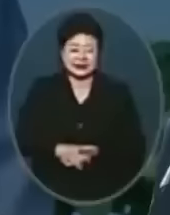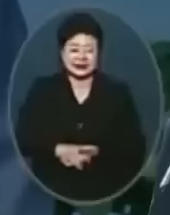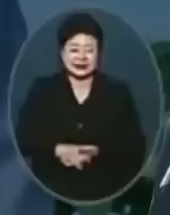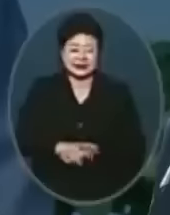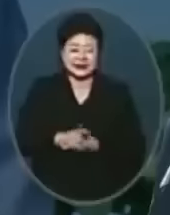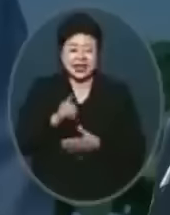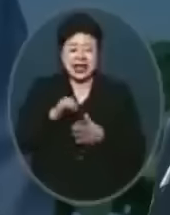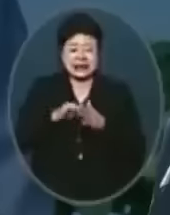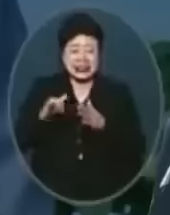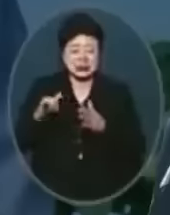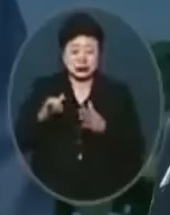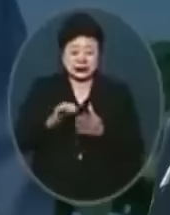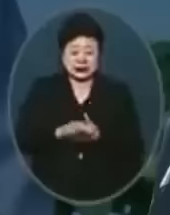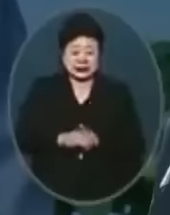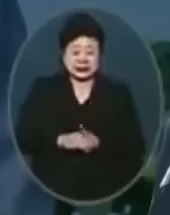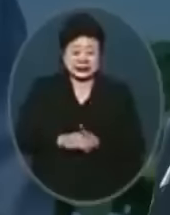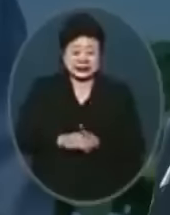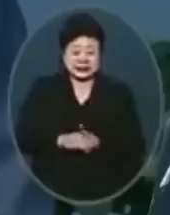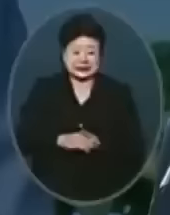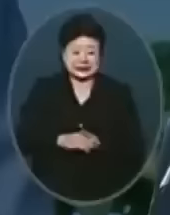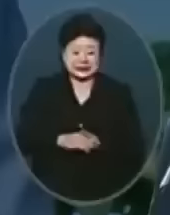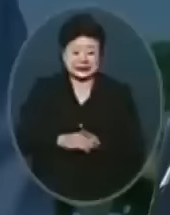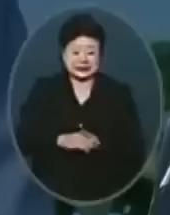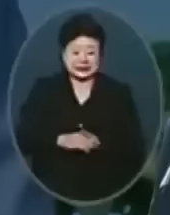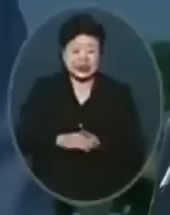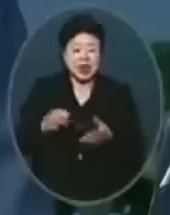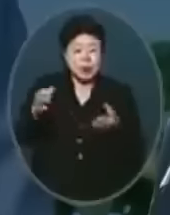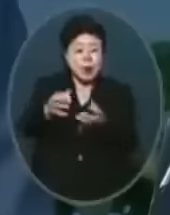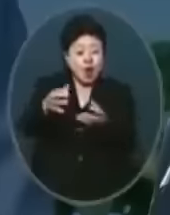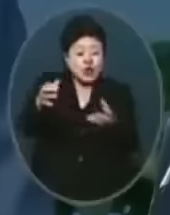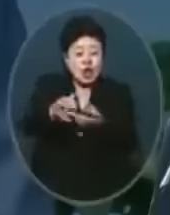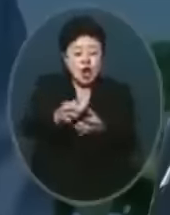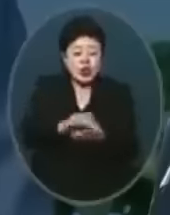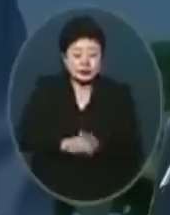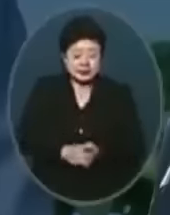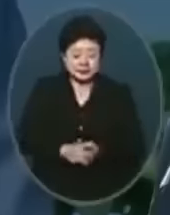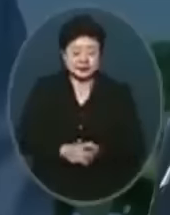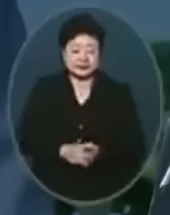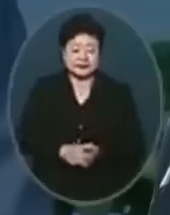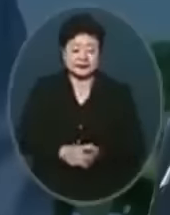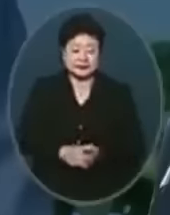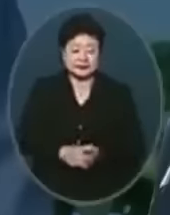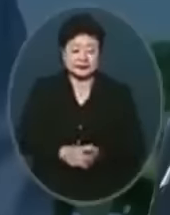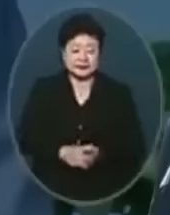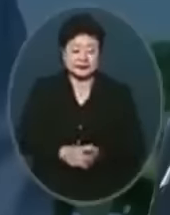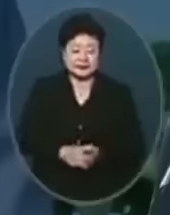한 가족들이라도 서로 모여서